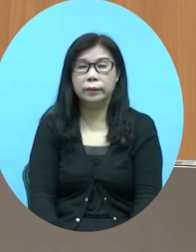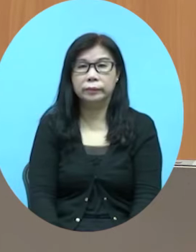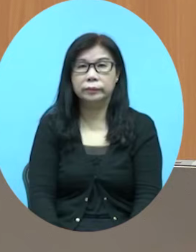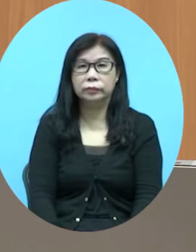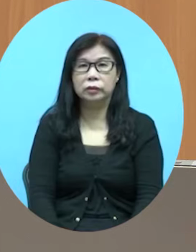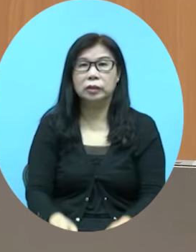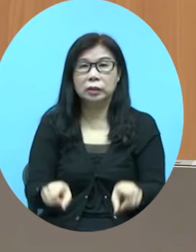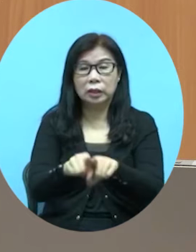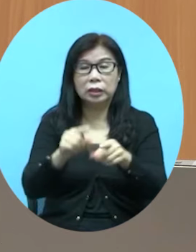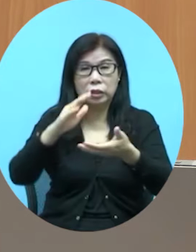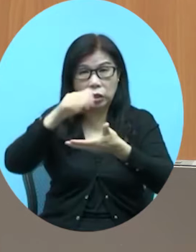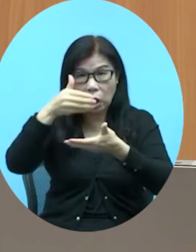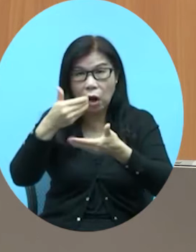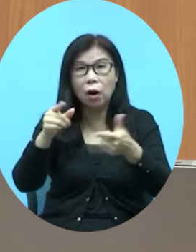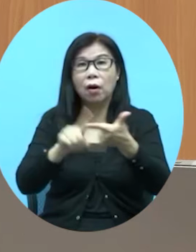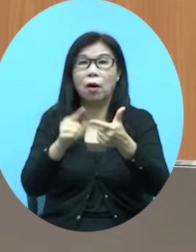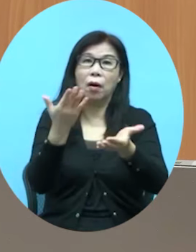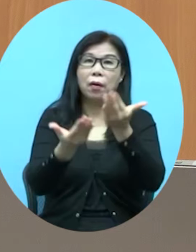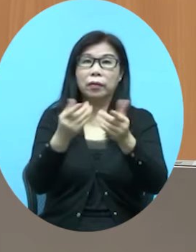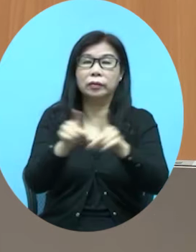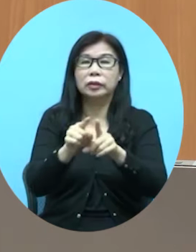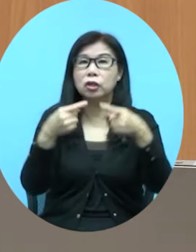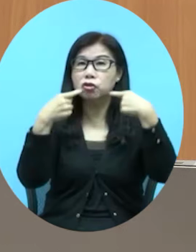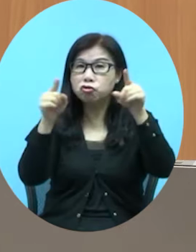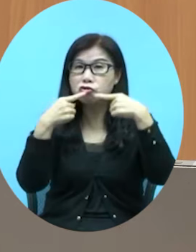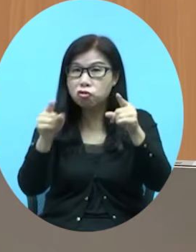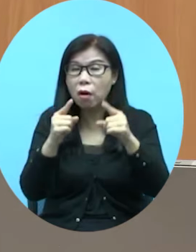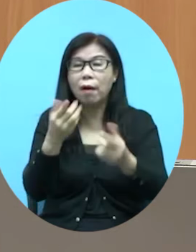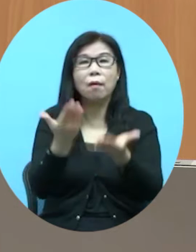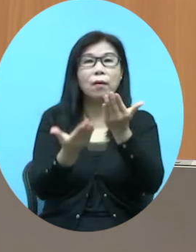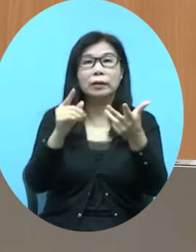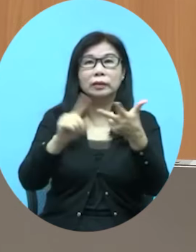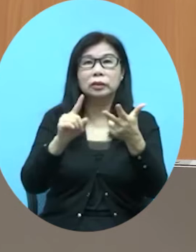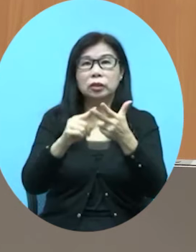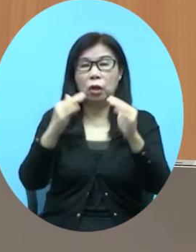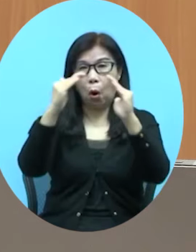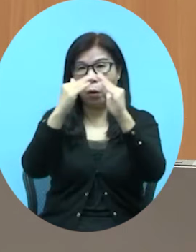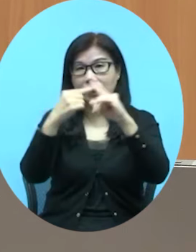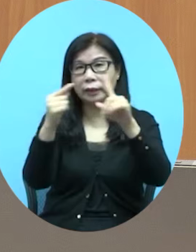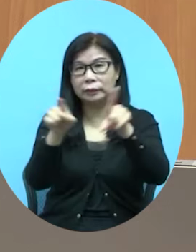一起吃饭有些可能是唱歌有些是家人